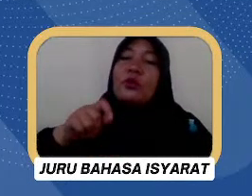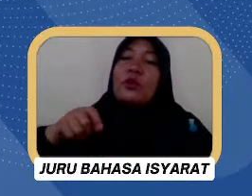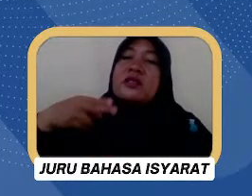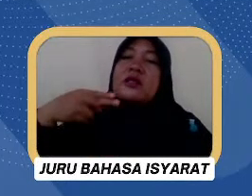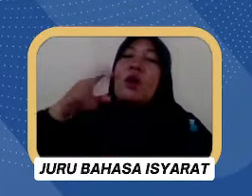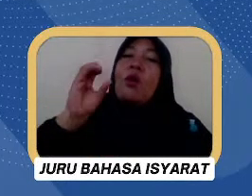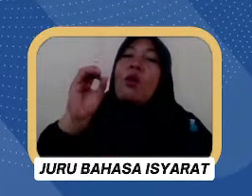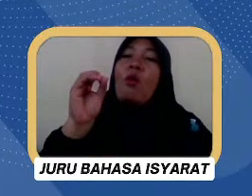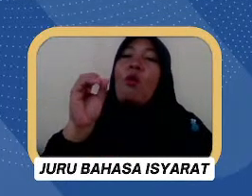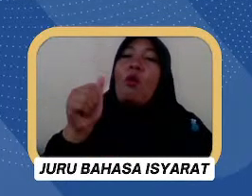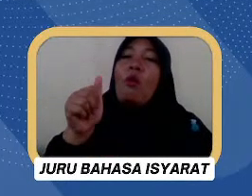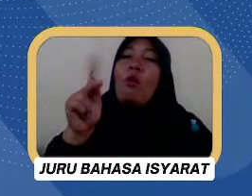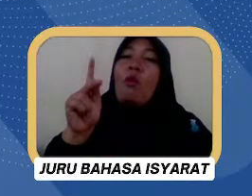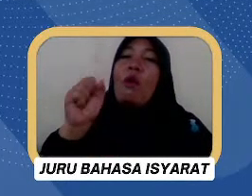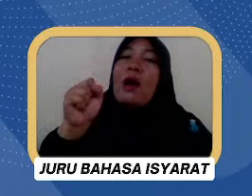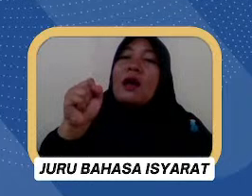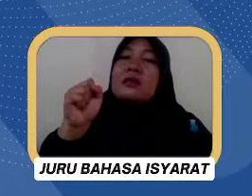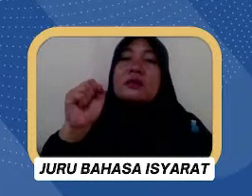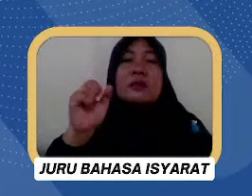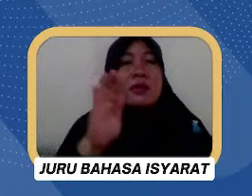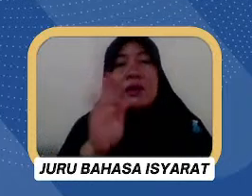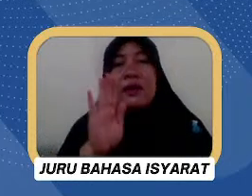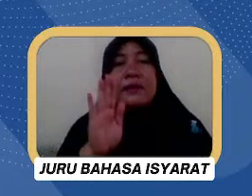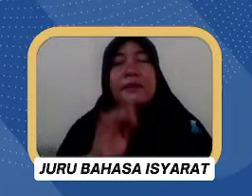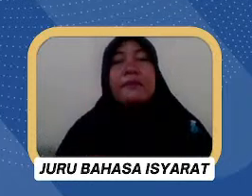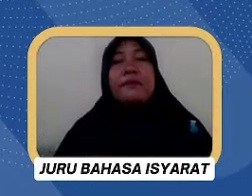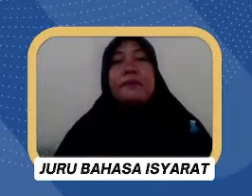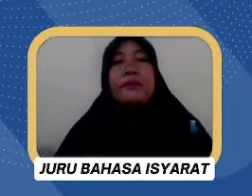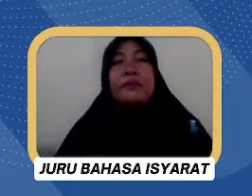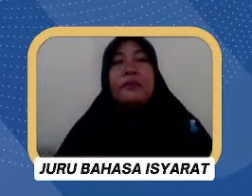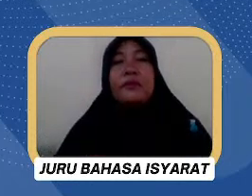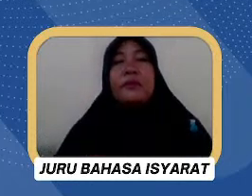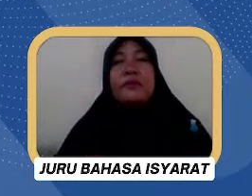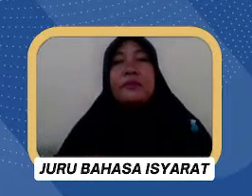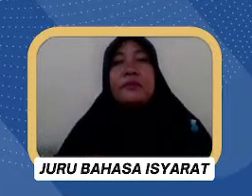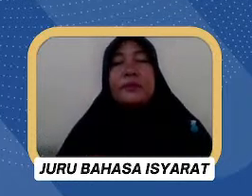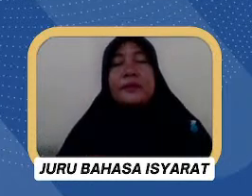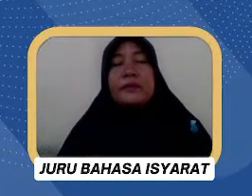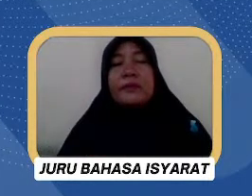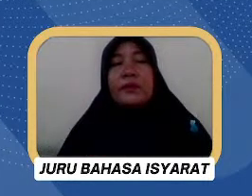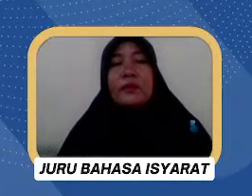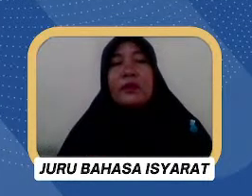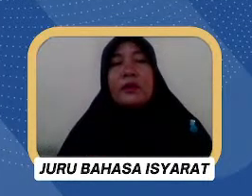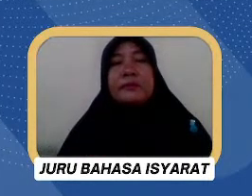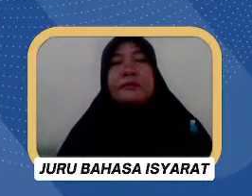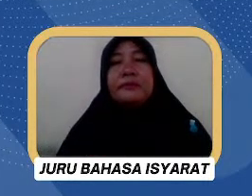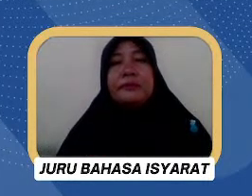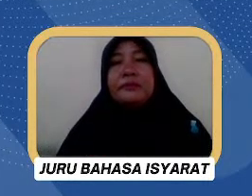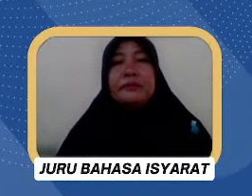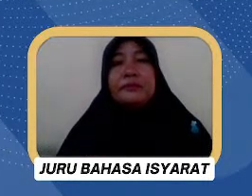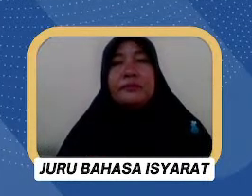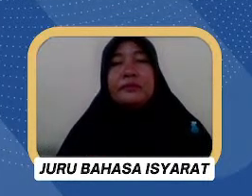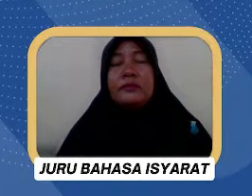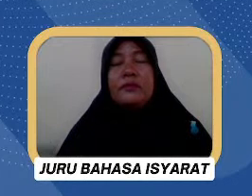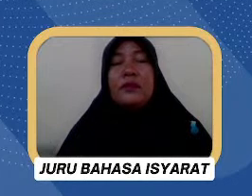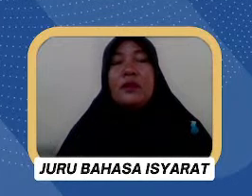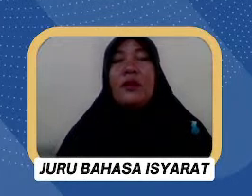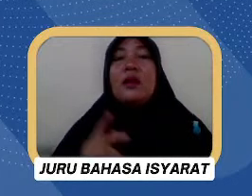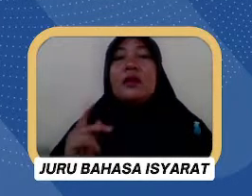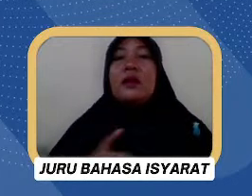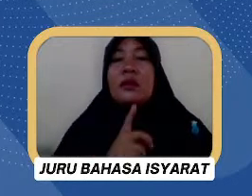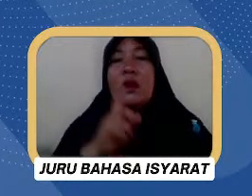marilah kita berintegritas, membangun kejujuran dari diri kita sendiri, Mudah-mudahan dimulai dari kejujuran kita